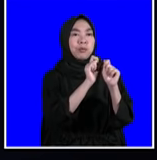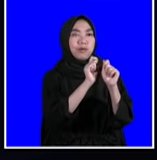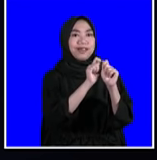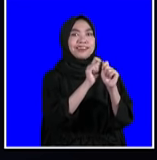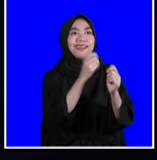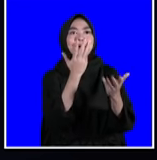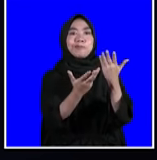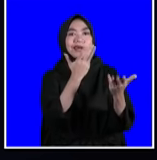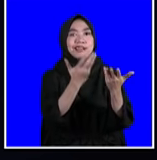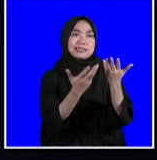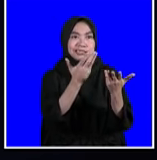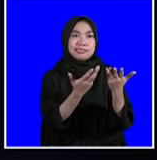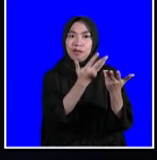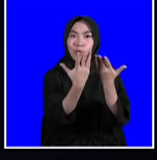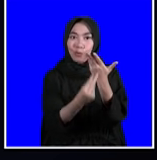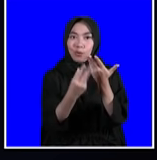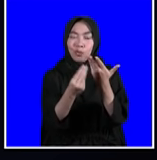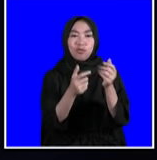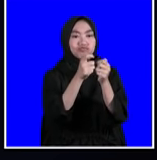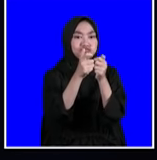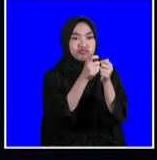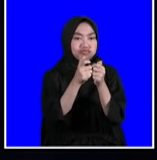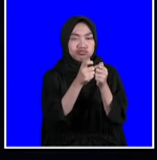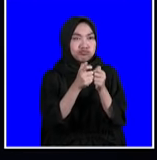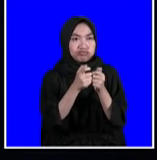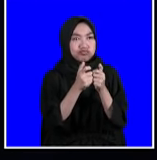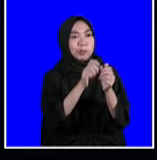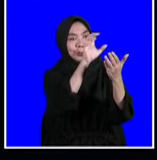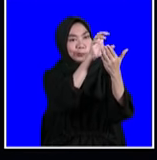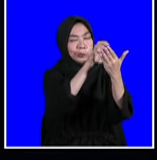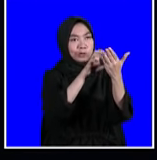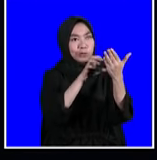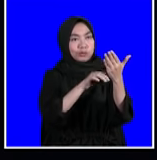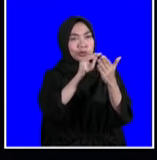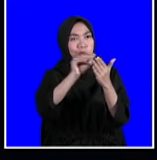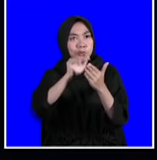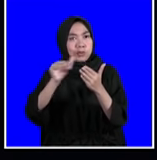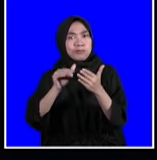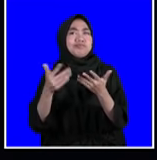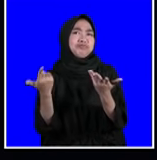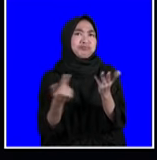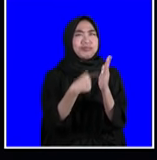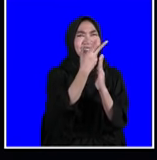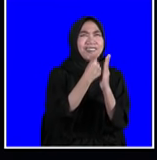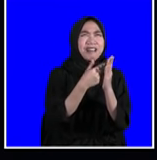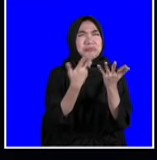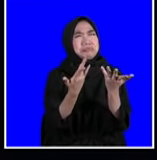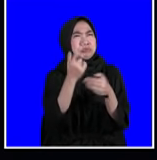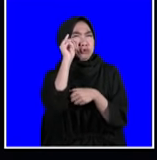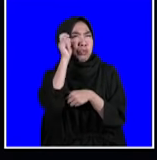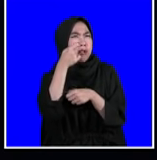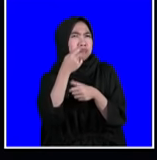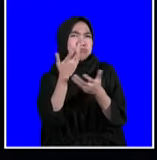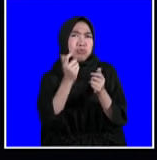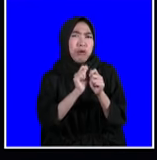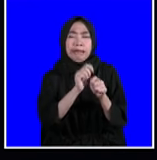aplikasi keuangan yang ada saat ini. Sehingga membuat anggaran tidak lagi menjadi sesuatu yang sulit untuk